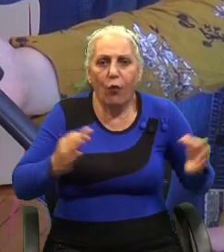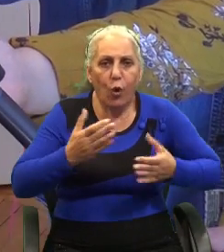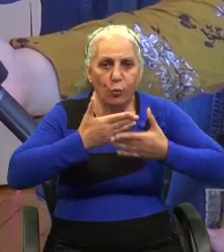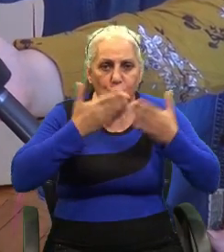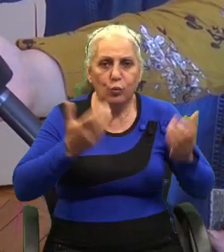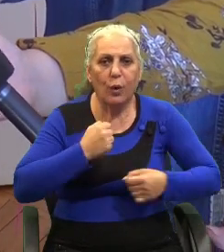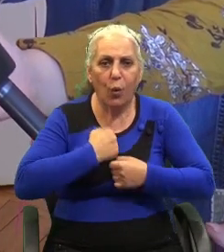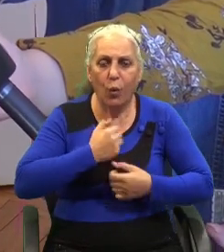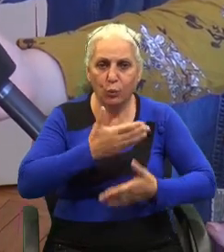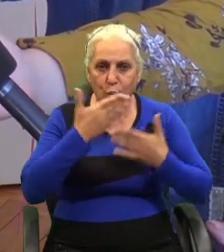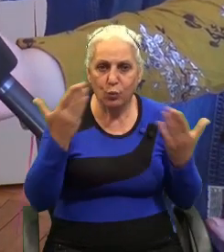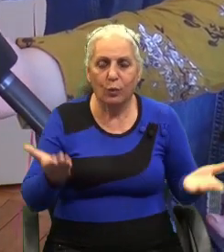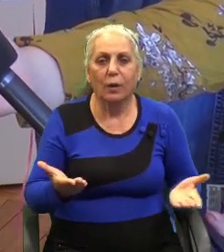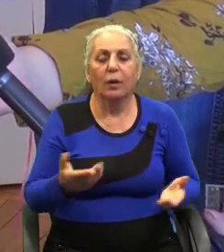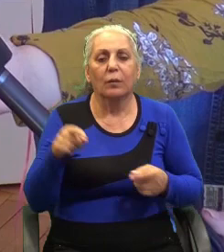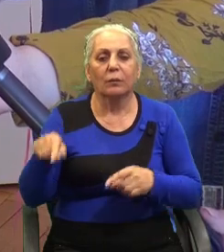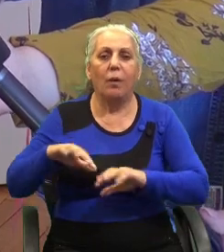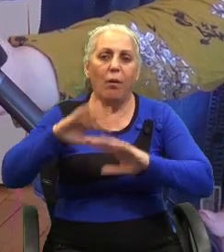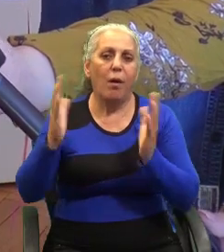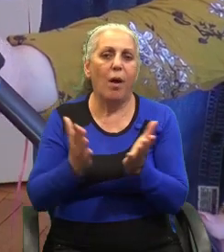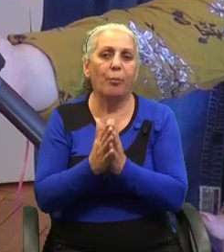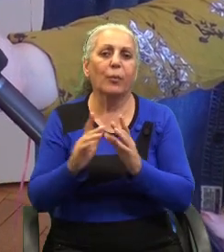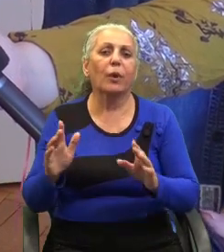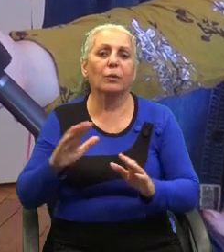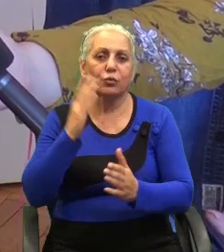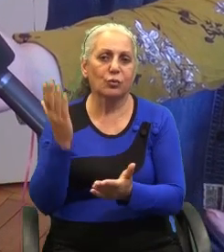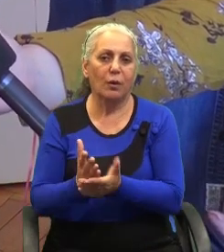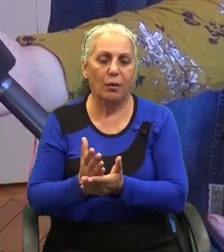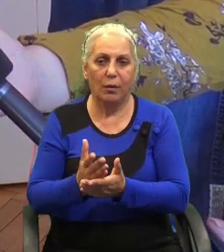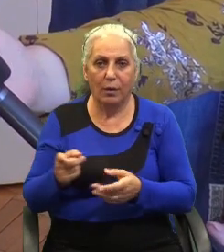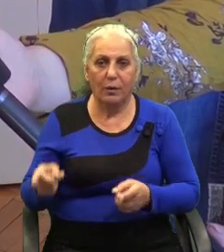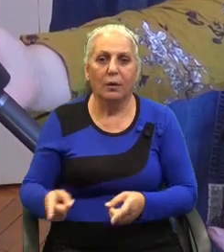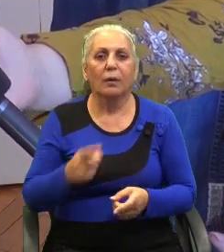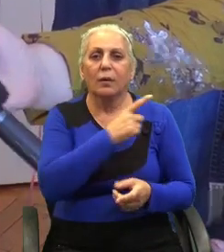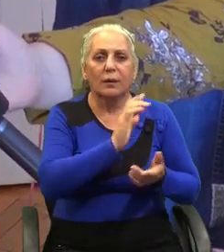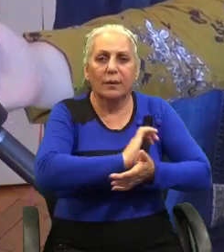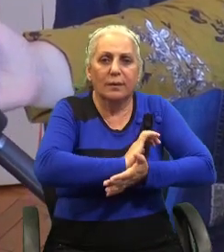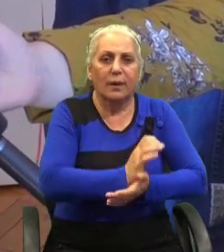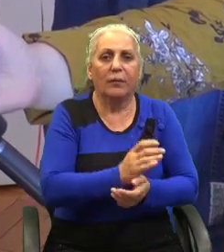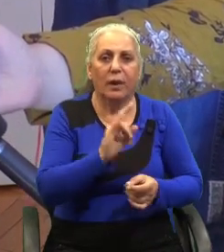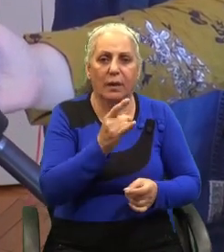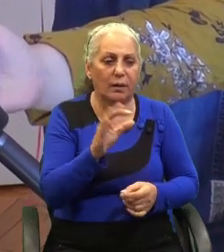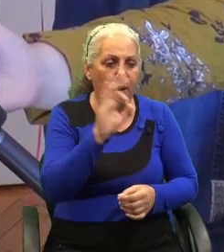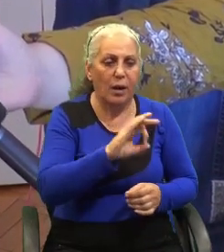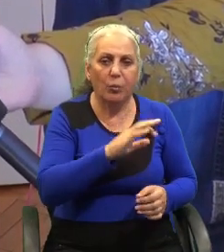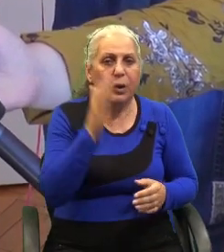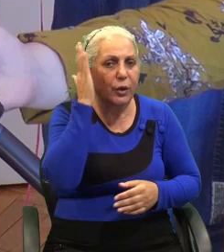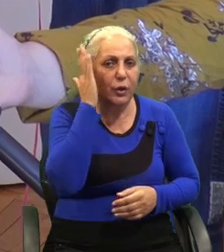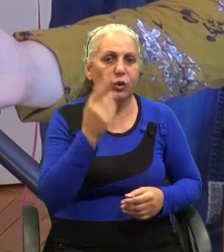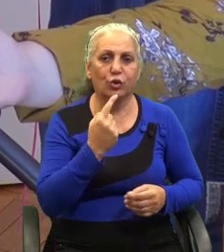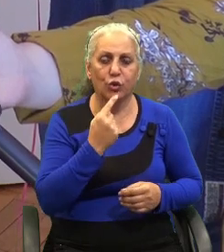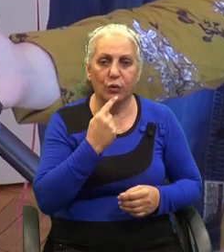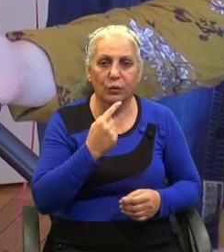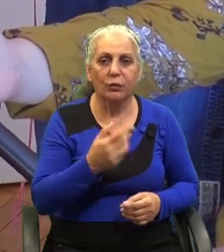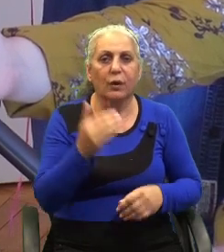հարմարություններ, լոգարան, այստեղ ունենք արդեն ամեն ինչ։ Այնտեղ նեղվածություն է երեխաների համար, քնելը